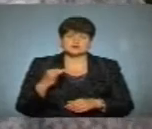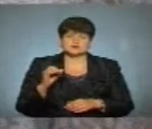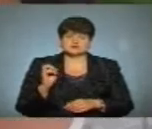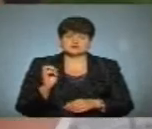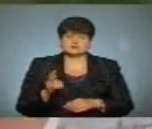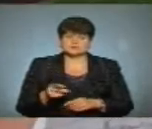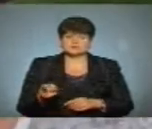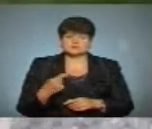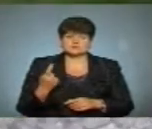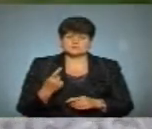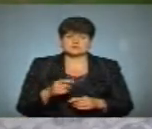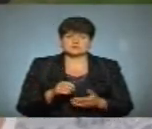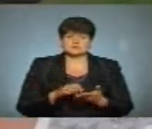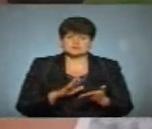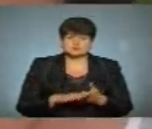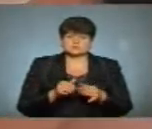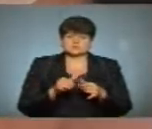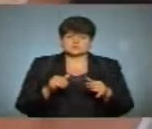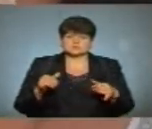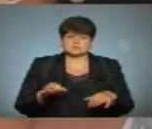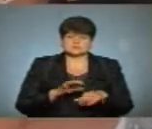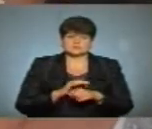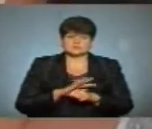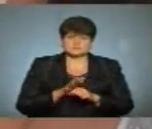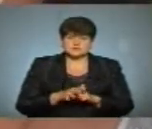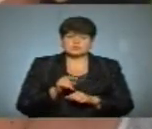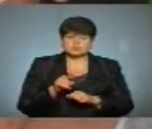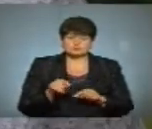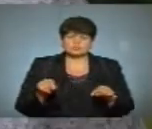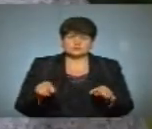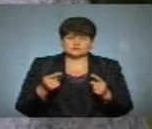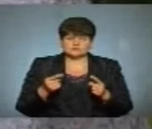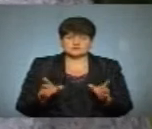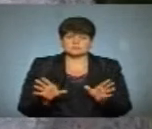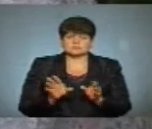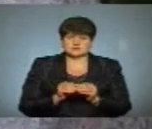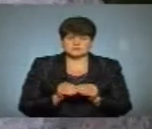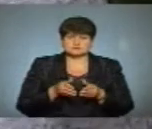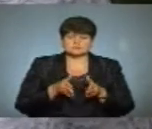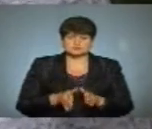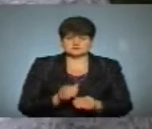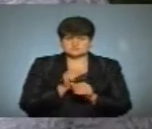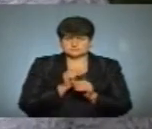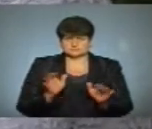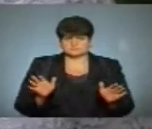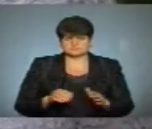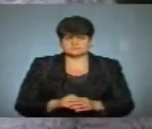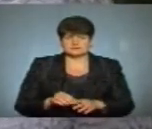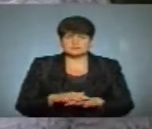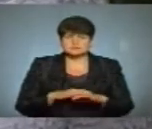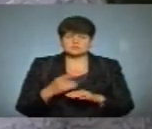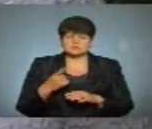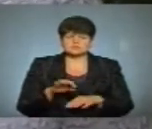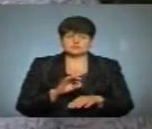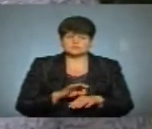Тернопільщині реєструють зростання захворюваності на COVID-19. Тому відновити партнерські пологи наразі неможливо. Населення області